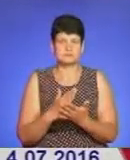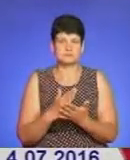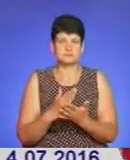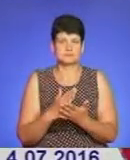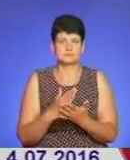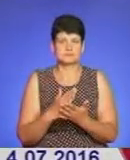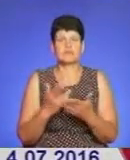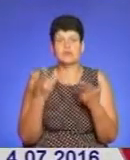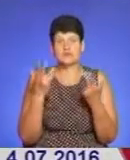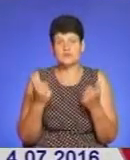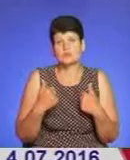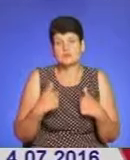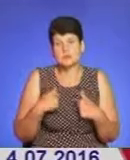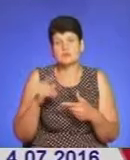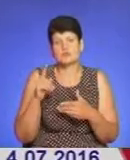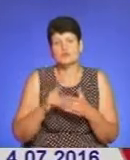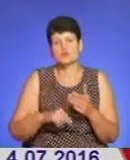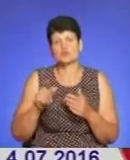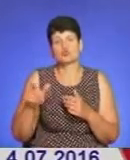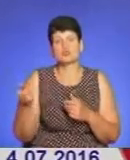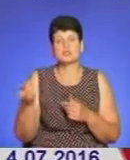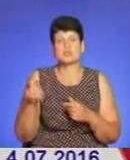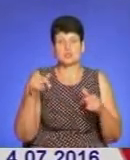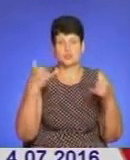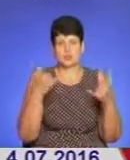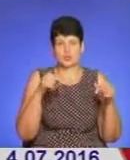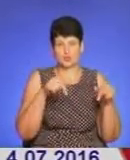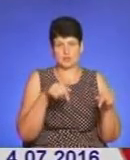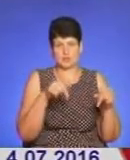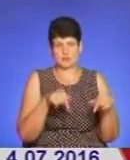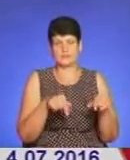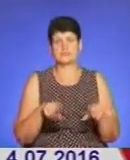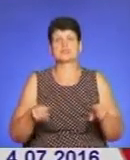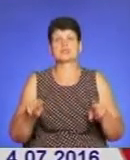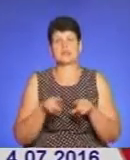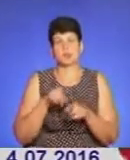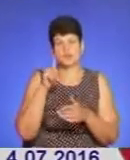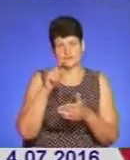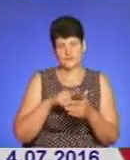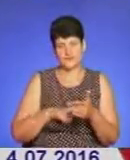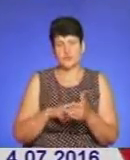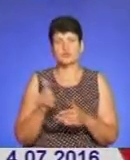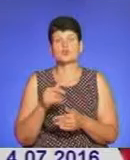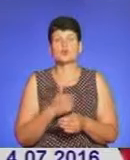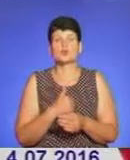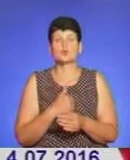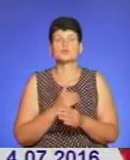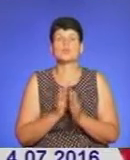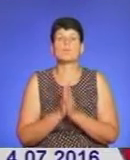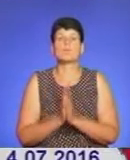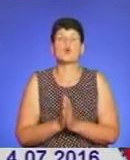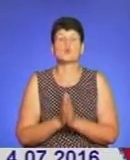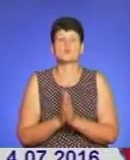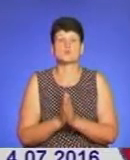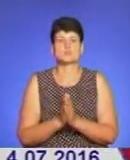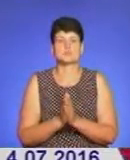Звичайно, я сподіваюся, що всі ті люди, які прийшли сьогодні сюди, вони також вірять. Що хочете попросити в ці ікони